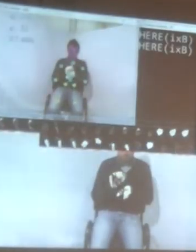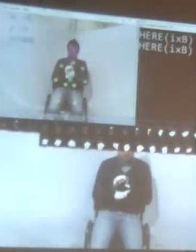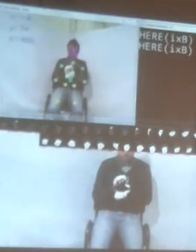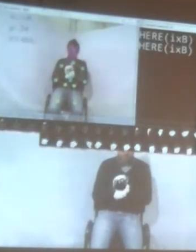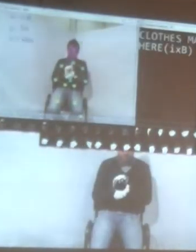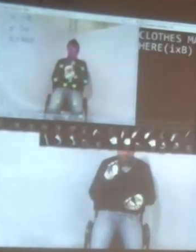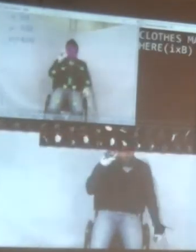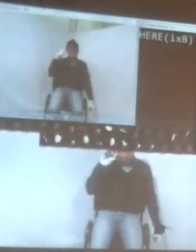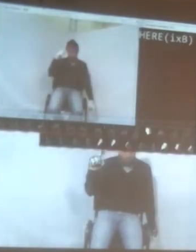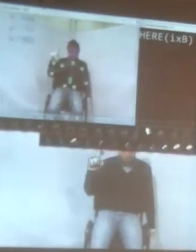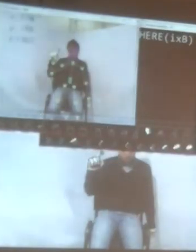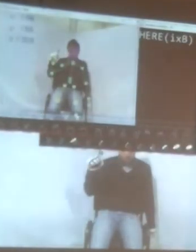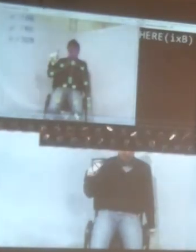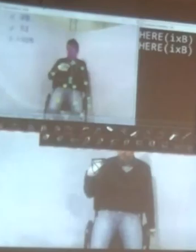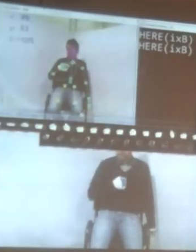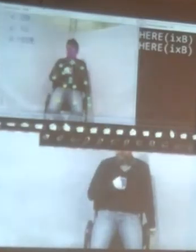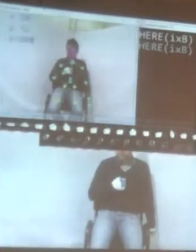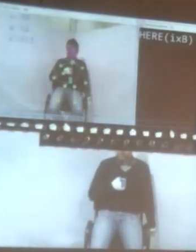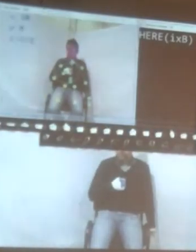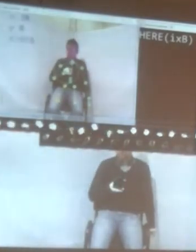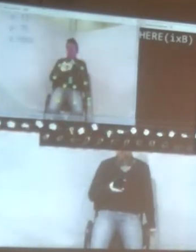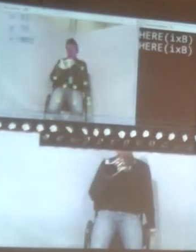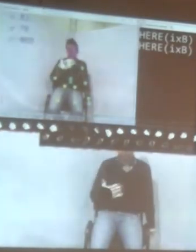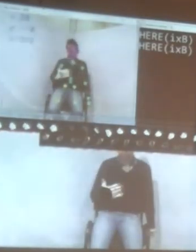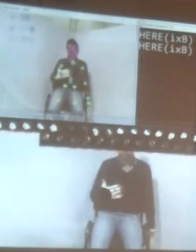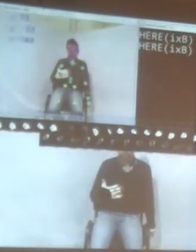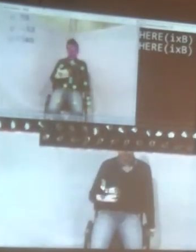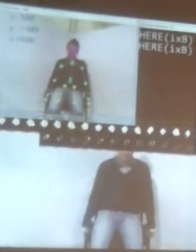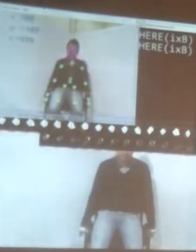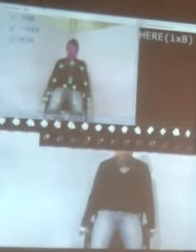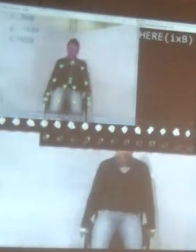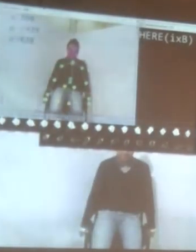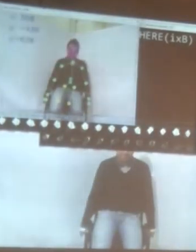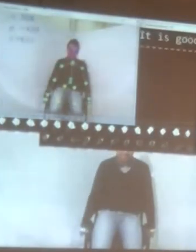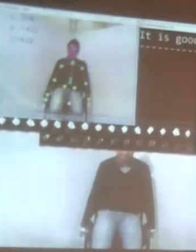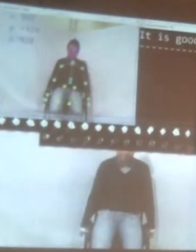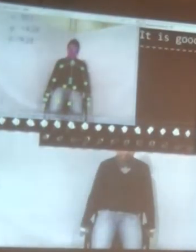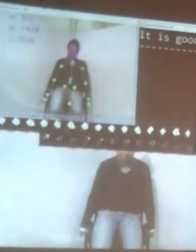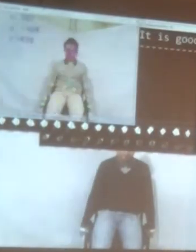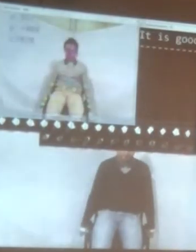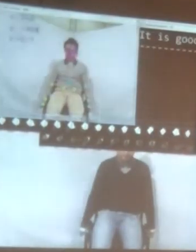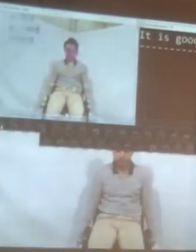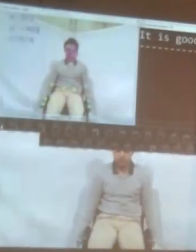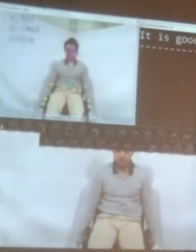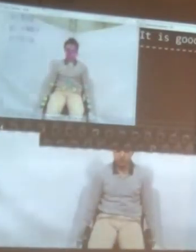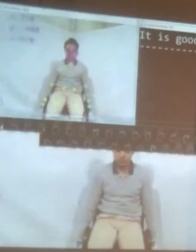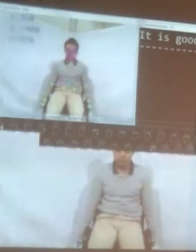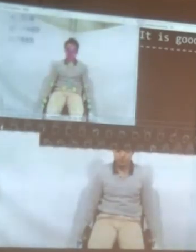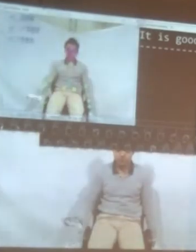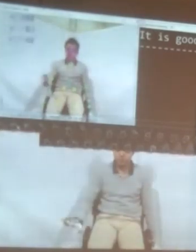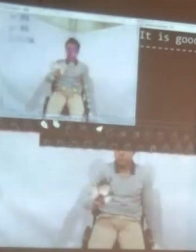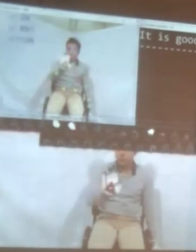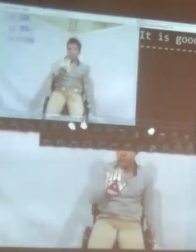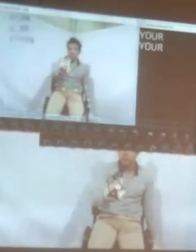és amikor leengedi a kezét, akkor kapja meg a nyelvi modul a fordítást, és akkor abból, amikor már ilyen